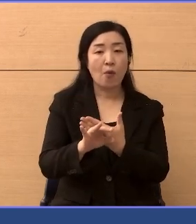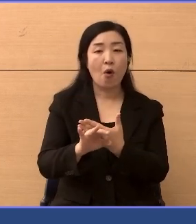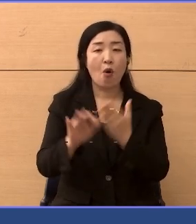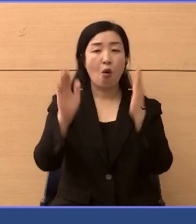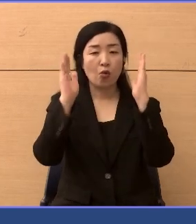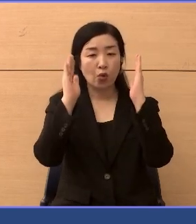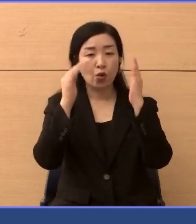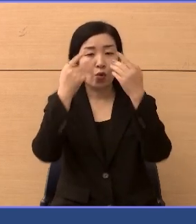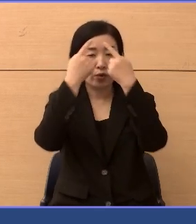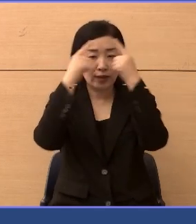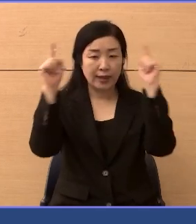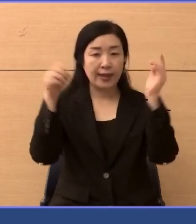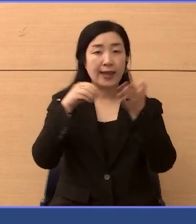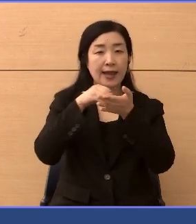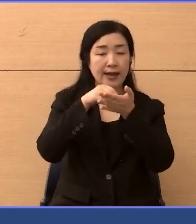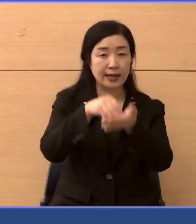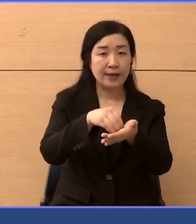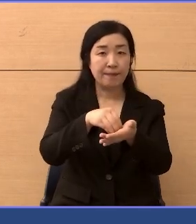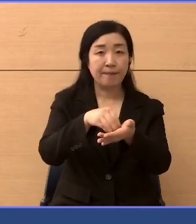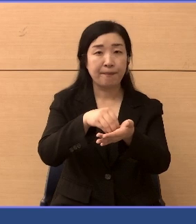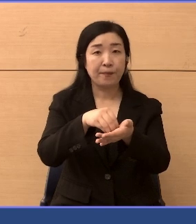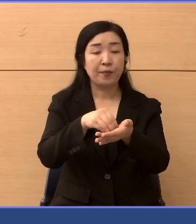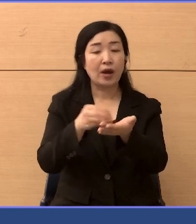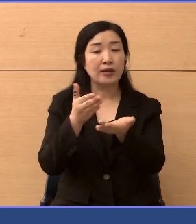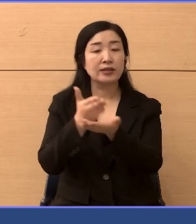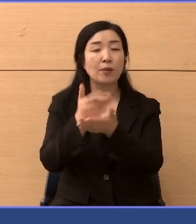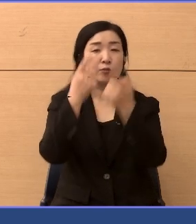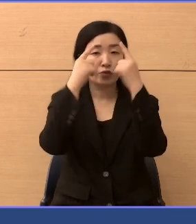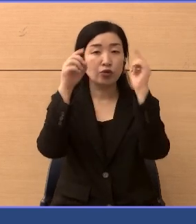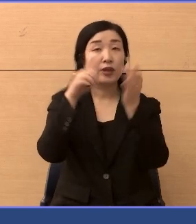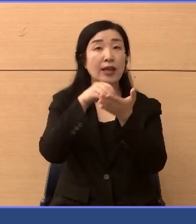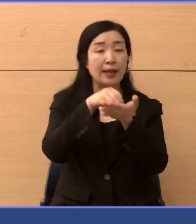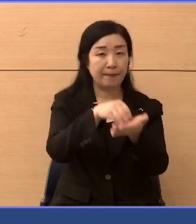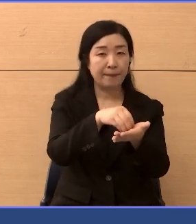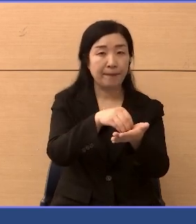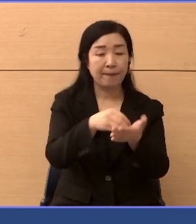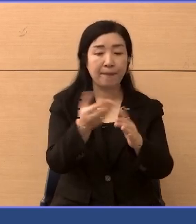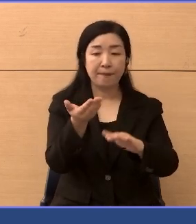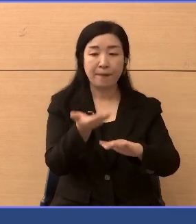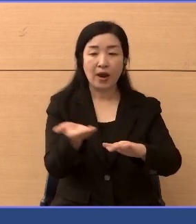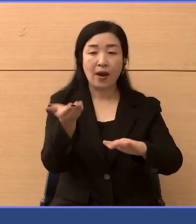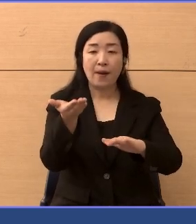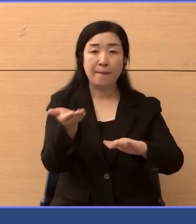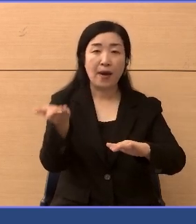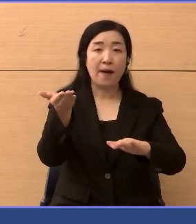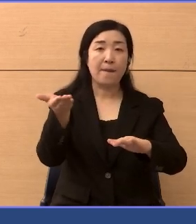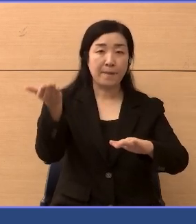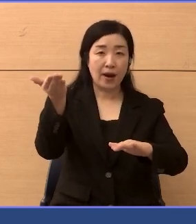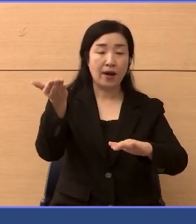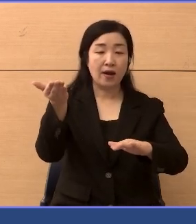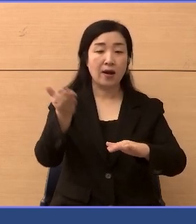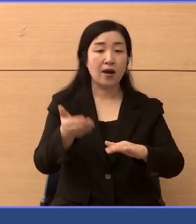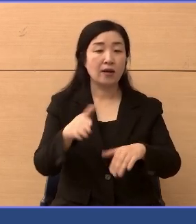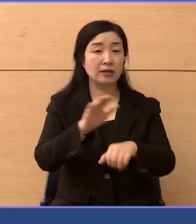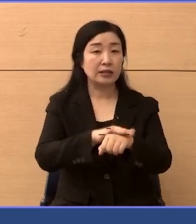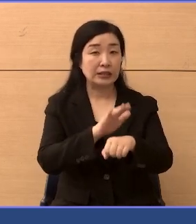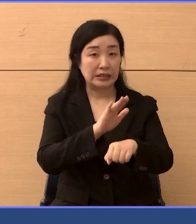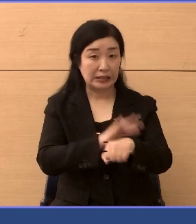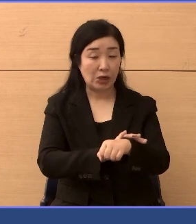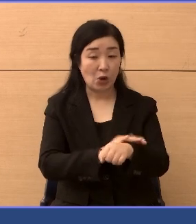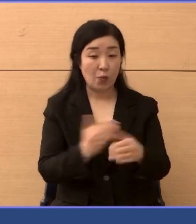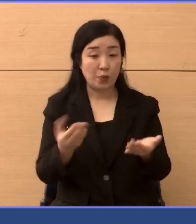강좌, university, 대학 아니면은 or 일반 대학, moving them into 전문 the 대학 world of 이런 work and 식으로 establishing 넘어가거나 a 아니면 career. 직업